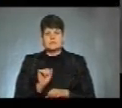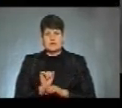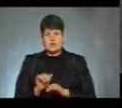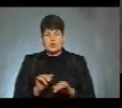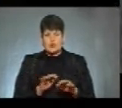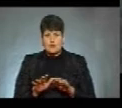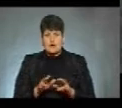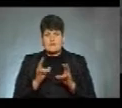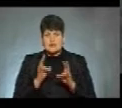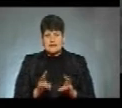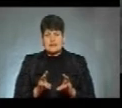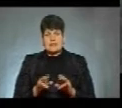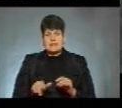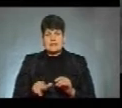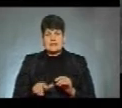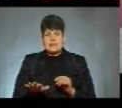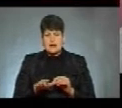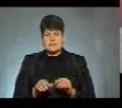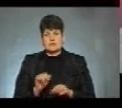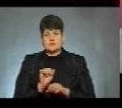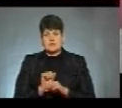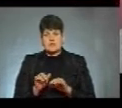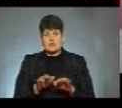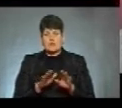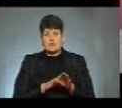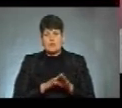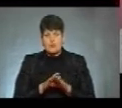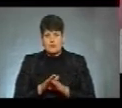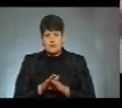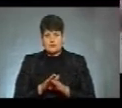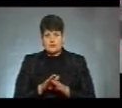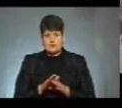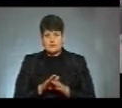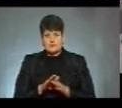Аварійна ділянка перекривається повністю, рух по смугах проводиться